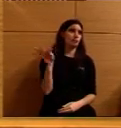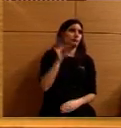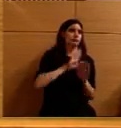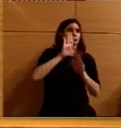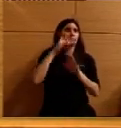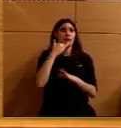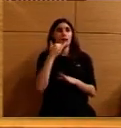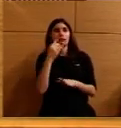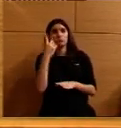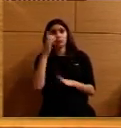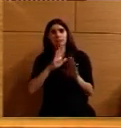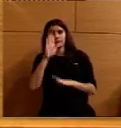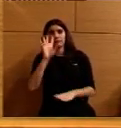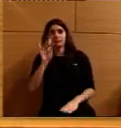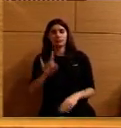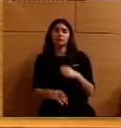Intervencions.